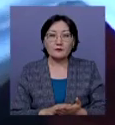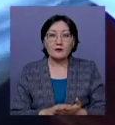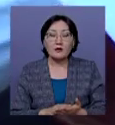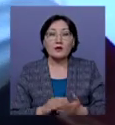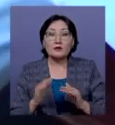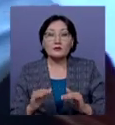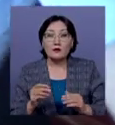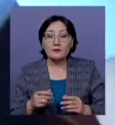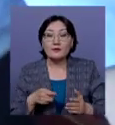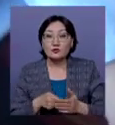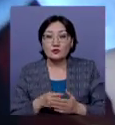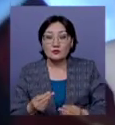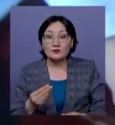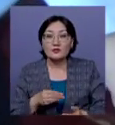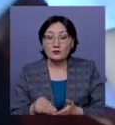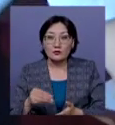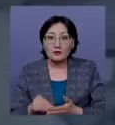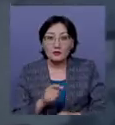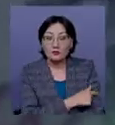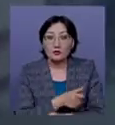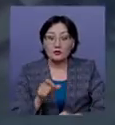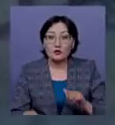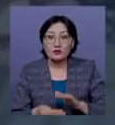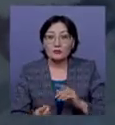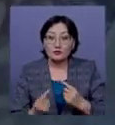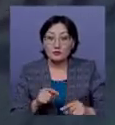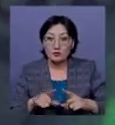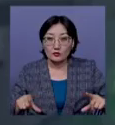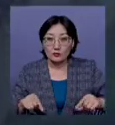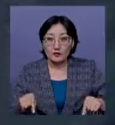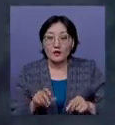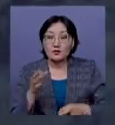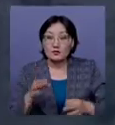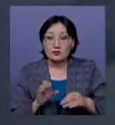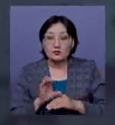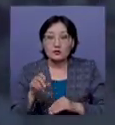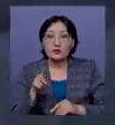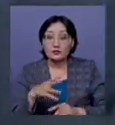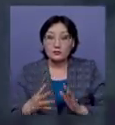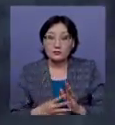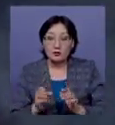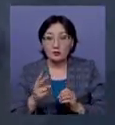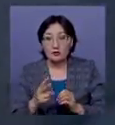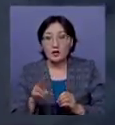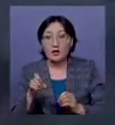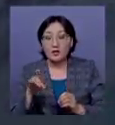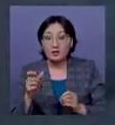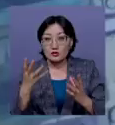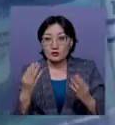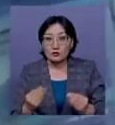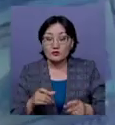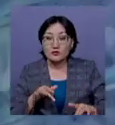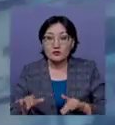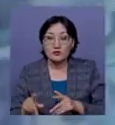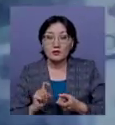Сәби сүтін саудалаған дәрігердің ісін жемқорлыққа қарсы департамент сотқа жолдаған 2019 жылдың 12 қарашасында іске